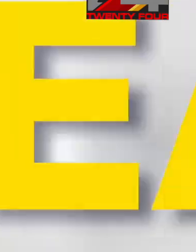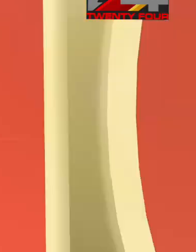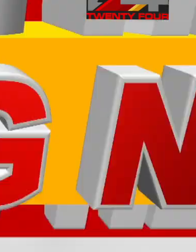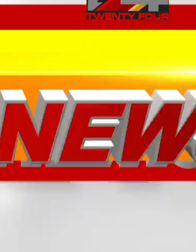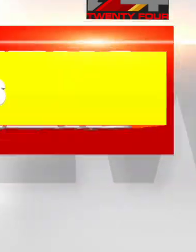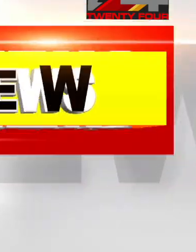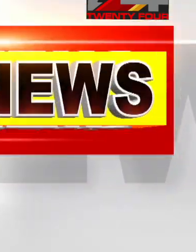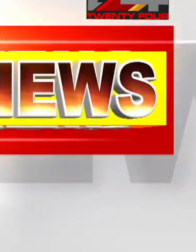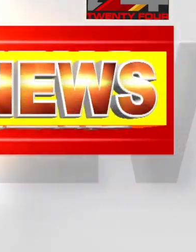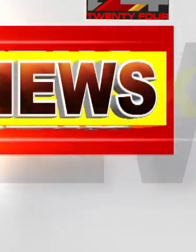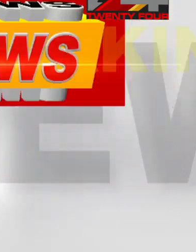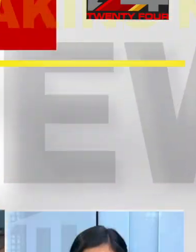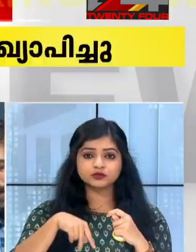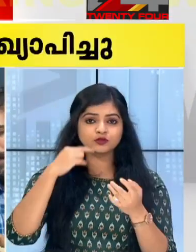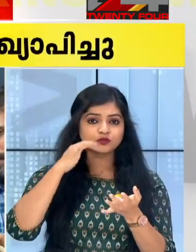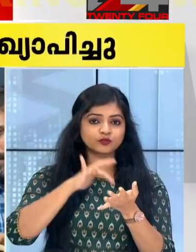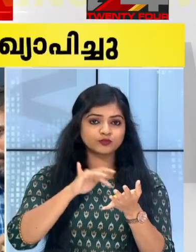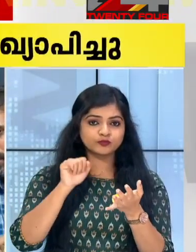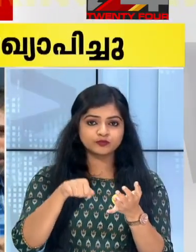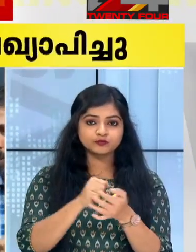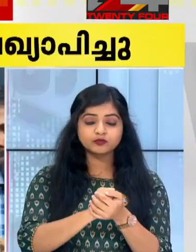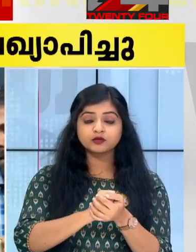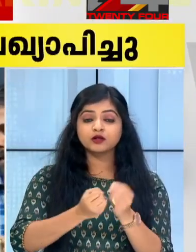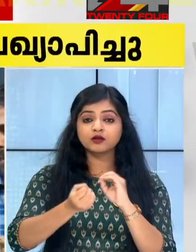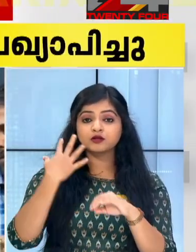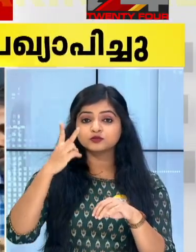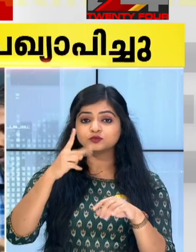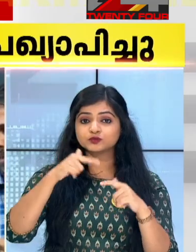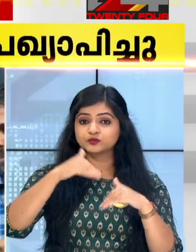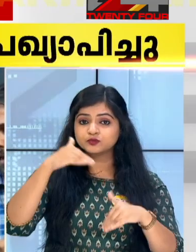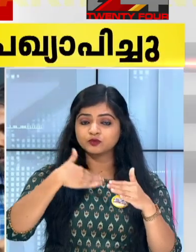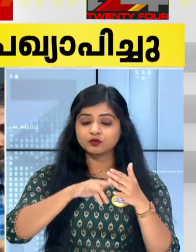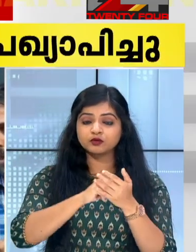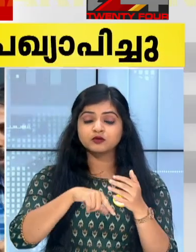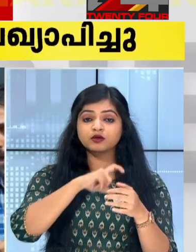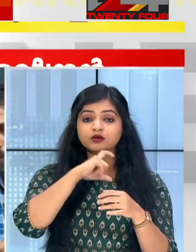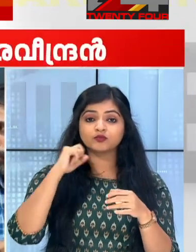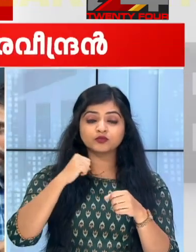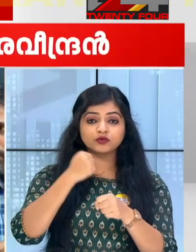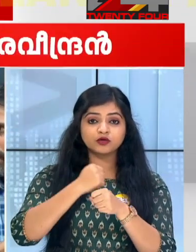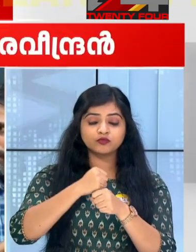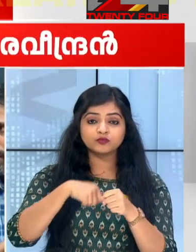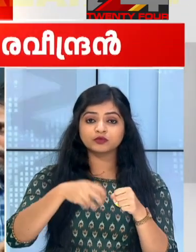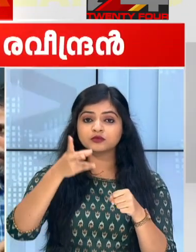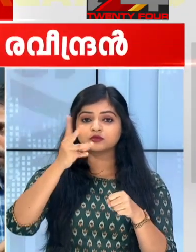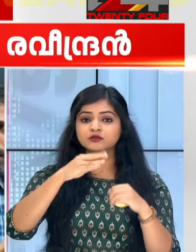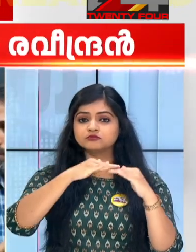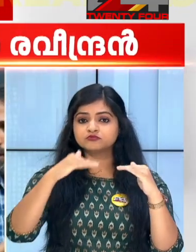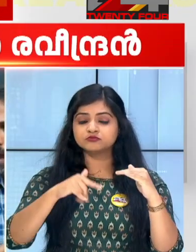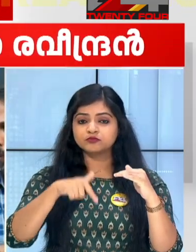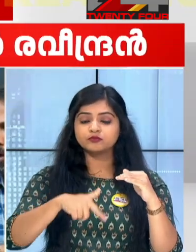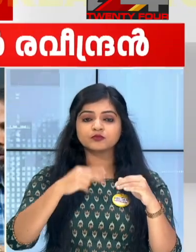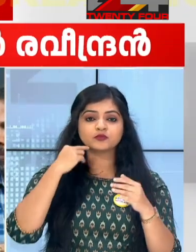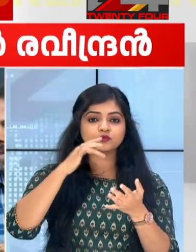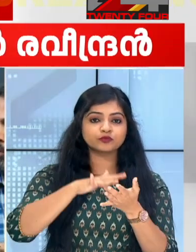ഒരുപാട് മാറി തിരുവനന്തപുരം മണ്ഡലം. അപ്പോൾ കഴിഞ്ഞ 2 തെരഞ്ഞെടുപ്പിലും ഇടതുപക്ഷ മുന്നണി സ്ഥാനാർത്ഥി 3ാം സ്ഥാനത്താണ് ഈ മണ്ഡലത്തിൽ.